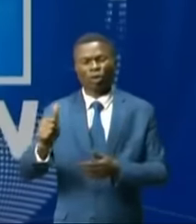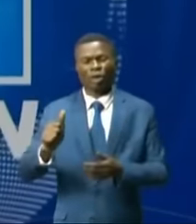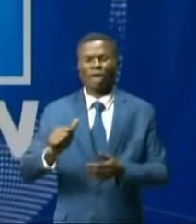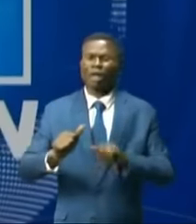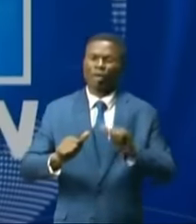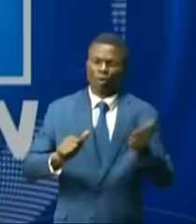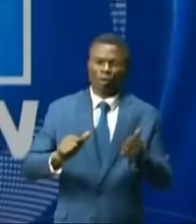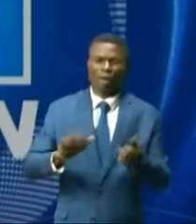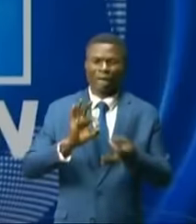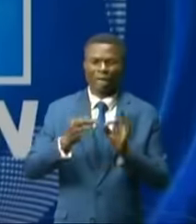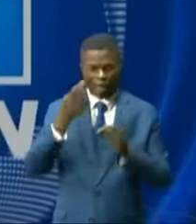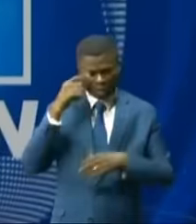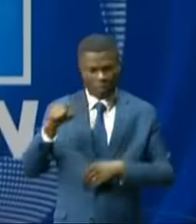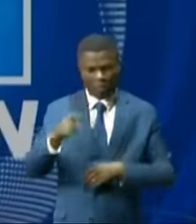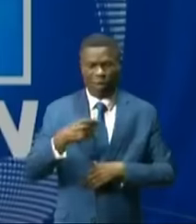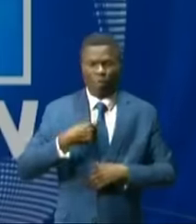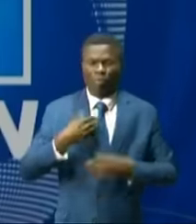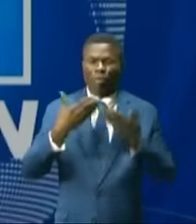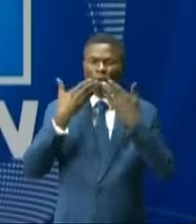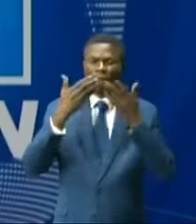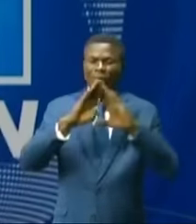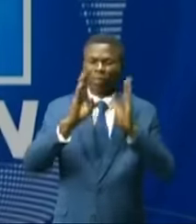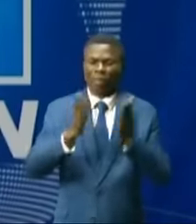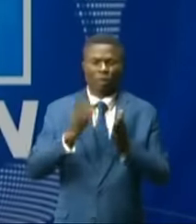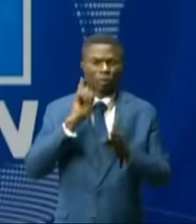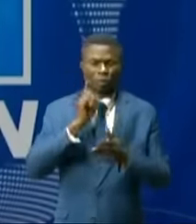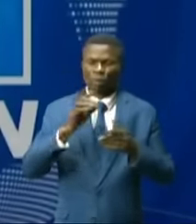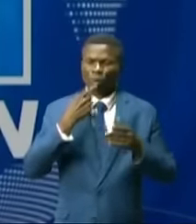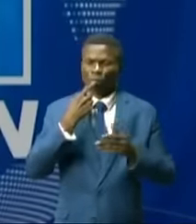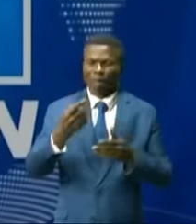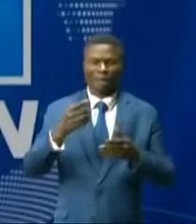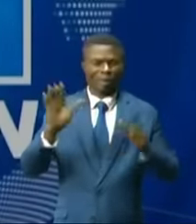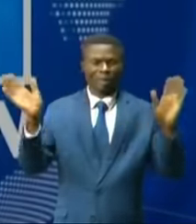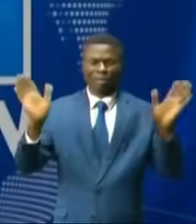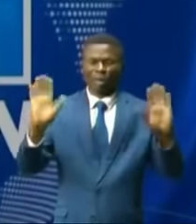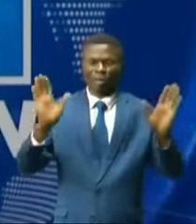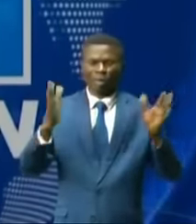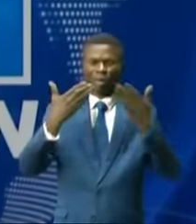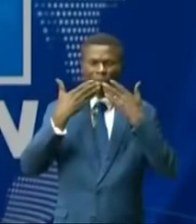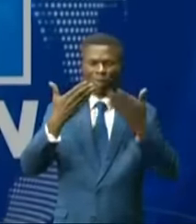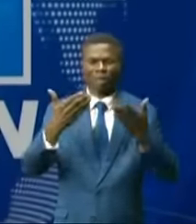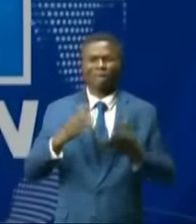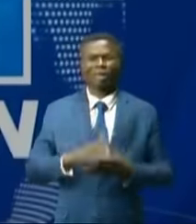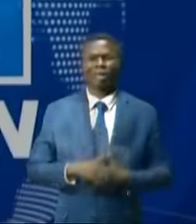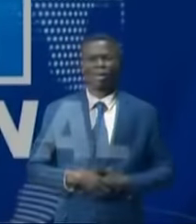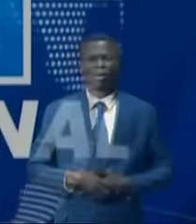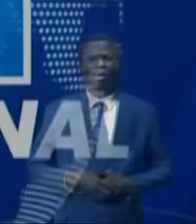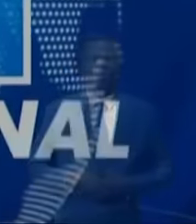Nita Luambwa pour un nouveau journal. Je reviens demain à 20h. Restez avec nous, le programme continue.